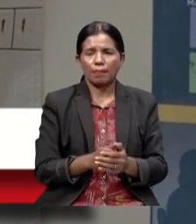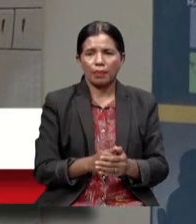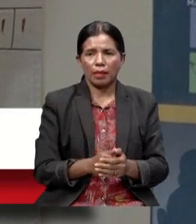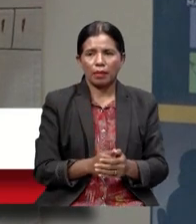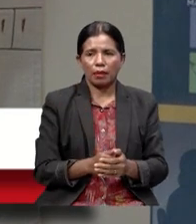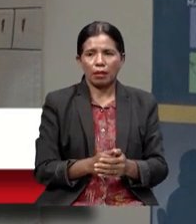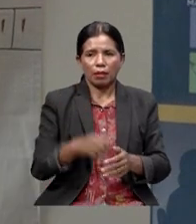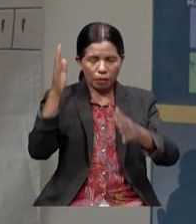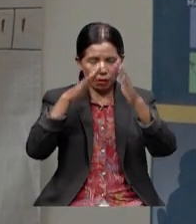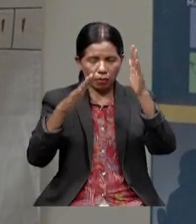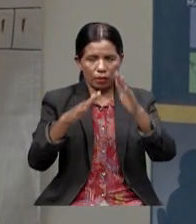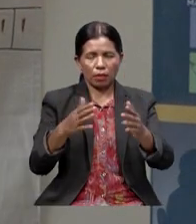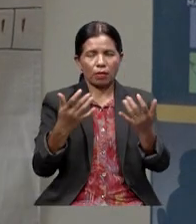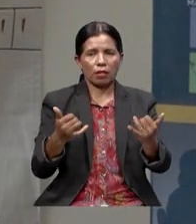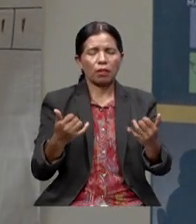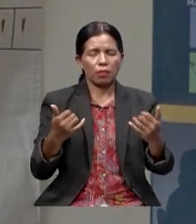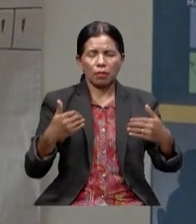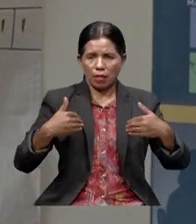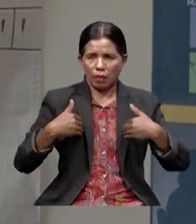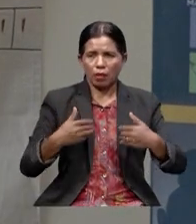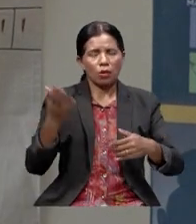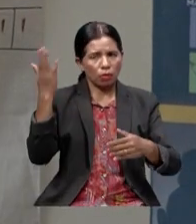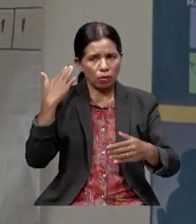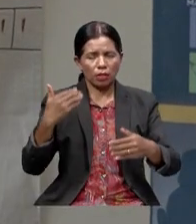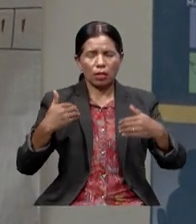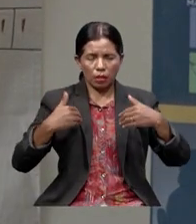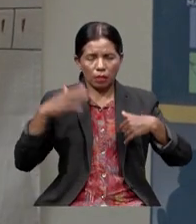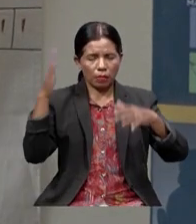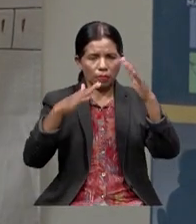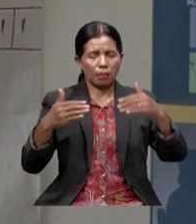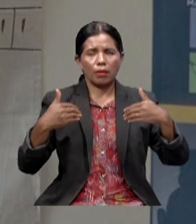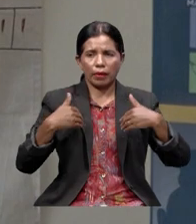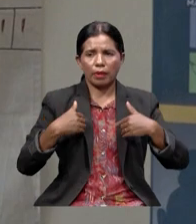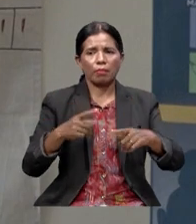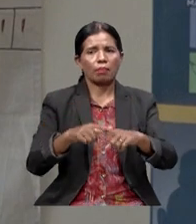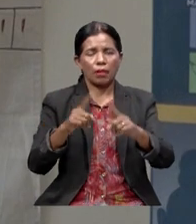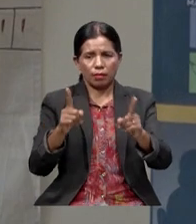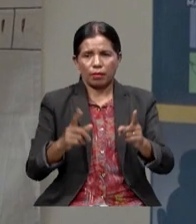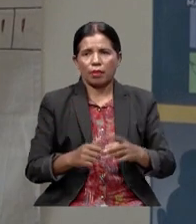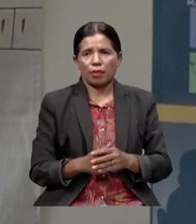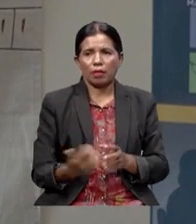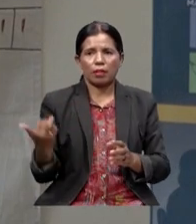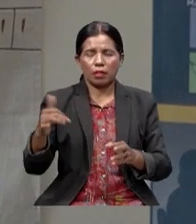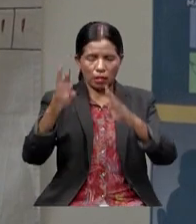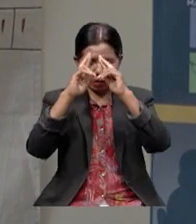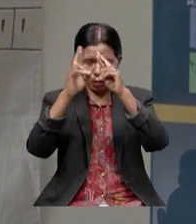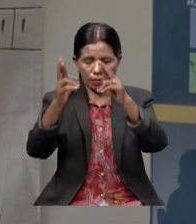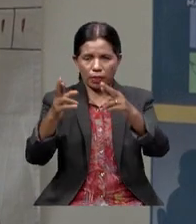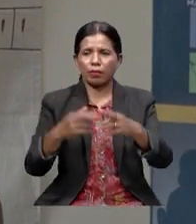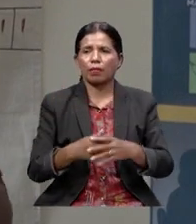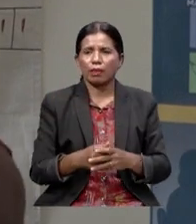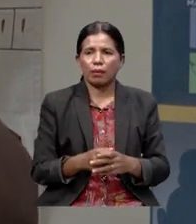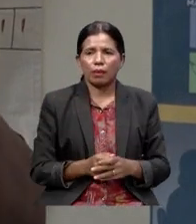malo. Problema ne sonha agora mas moço. O look ne moço moço ana. Mai be sira respeita malo.